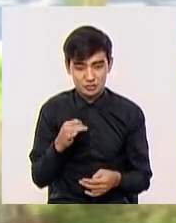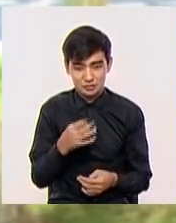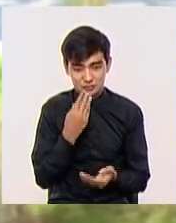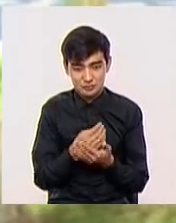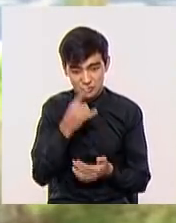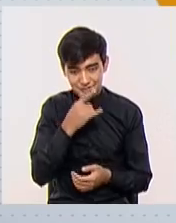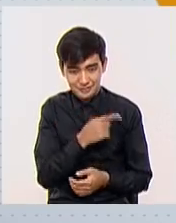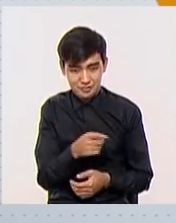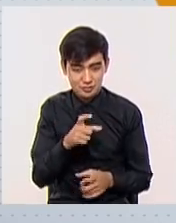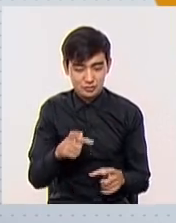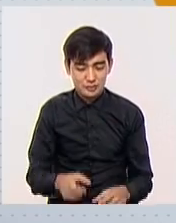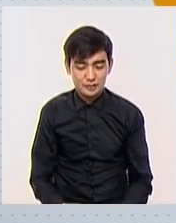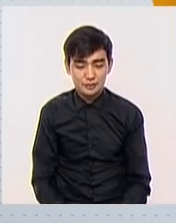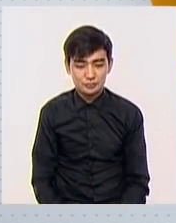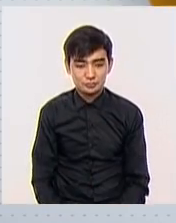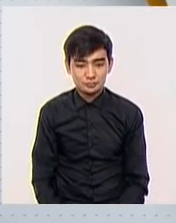қандастарымыздан әсіресе.